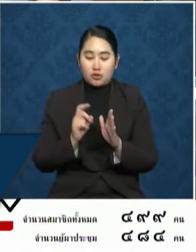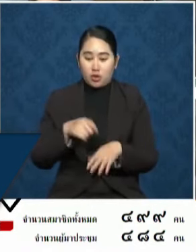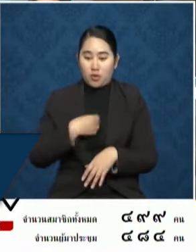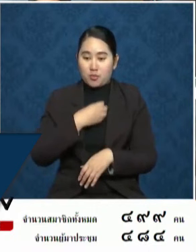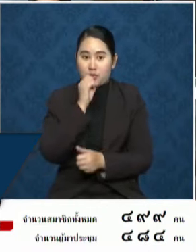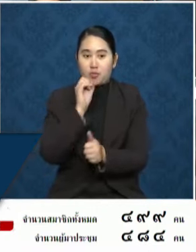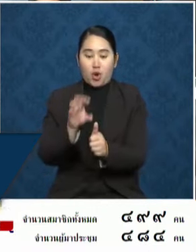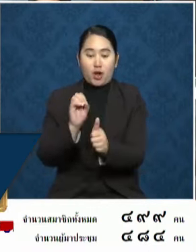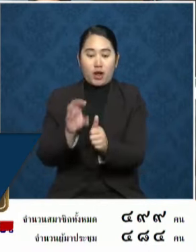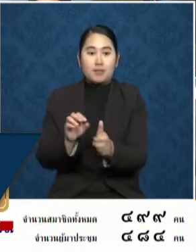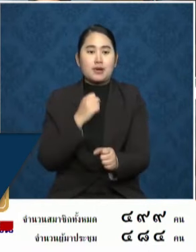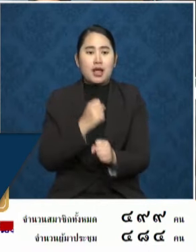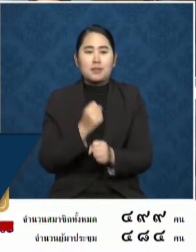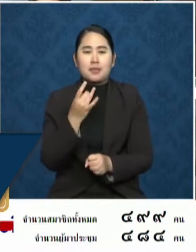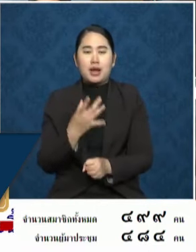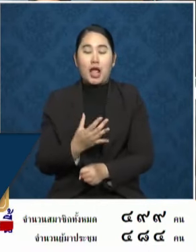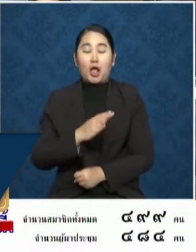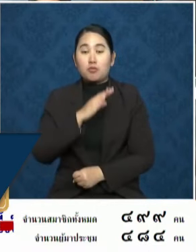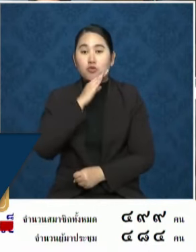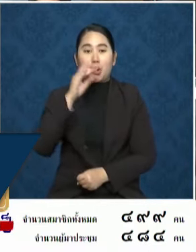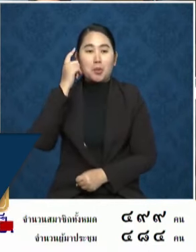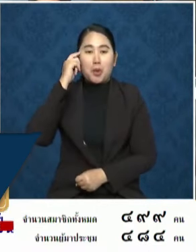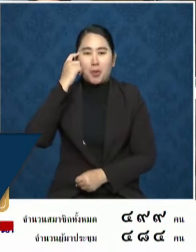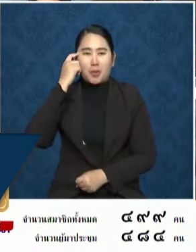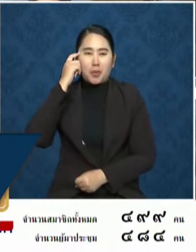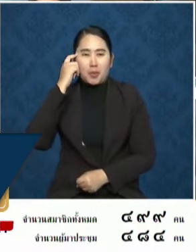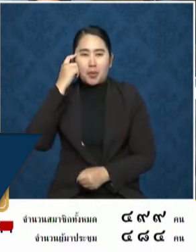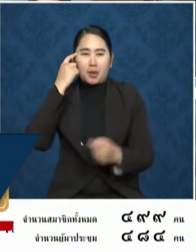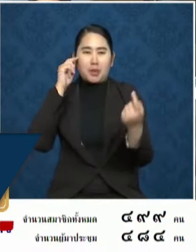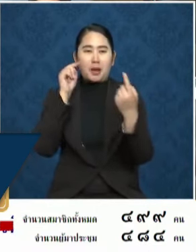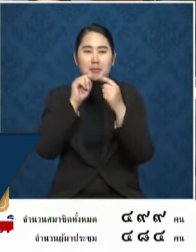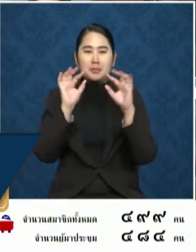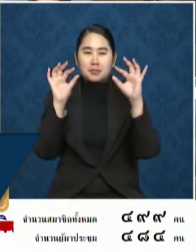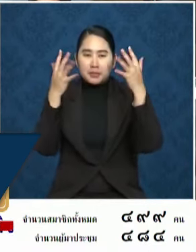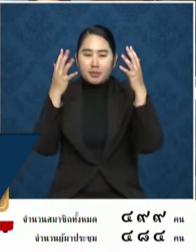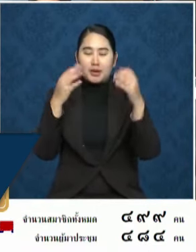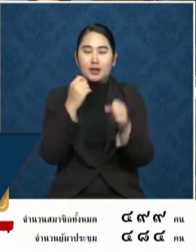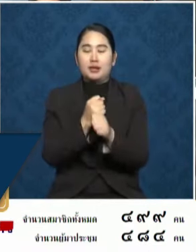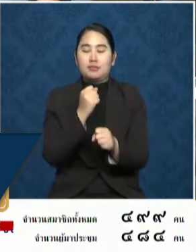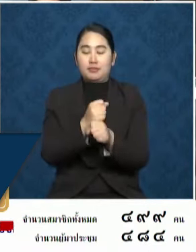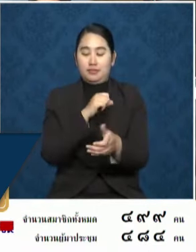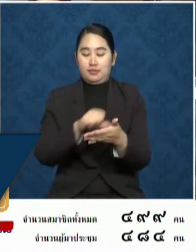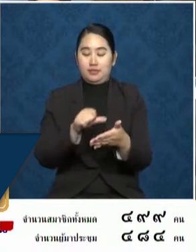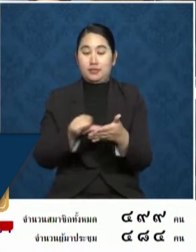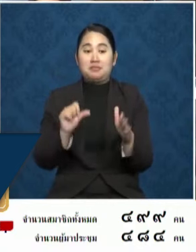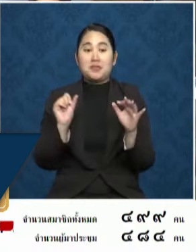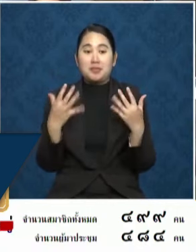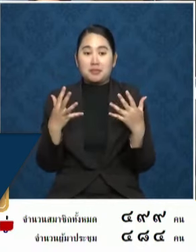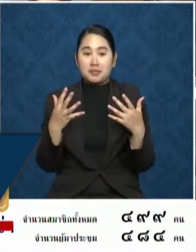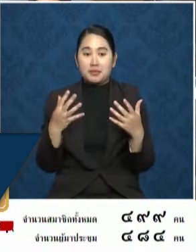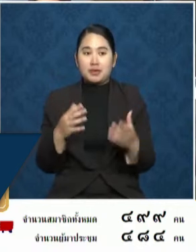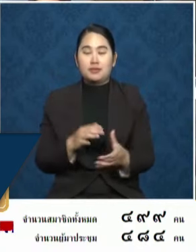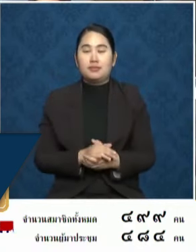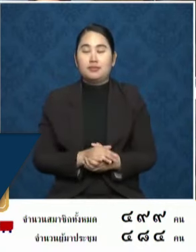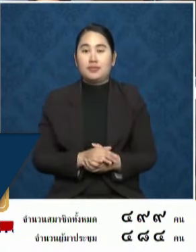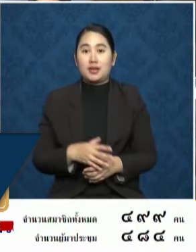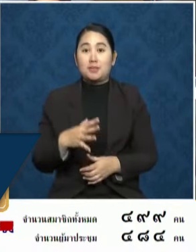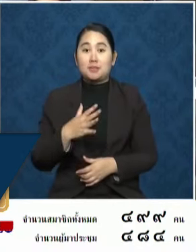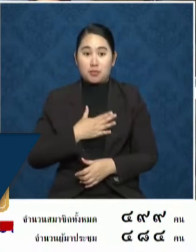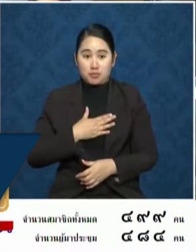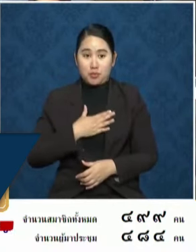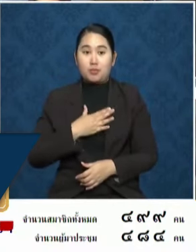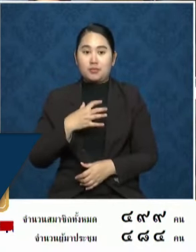อะไรแต่ถ้าท่านเองไม่รู้นะครับไม่มีวิสัยทัศน์ในการปรับเปลี่ยนโครงสร้างในเรื่องนี้สิ่งที่อยากเห็น